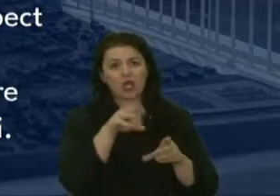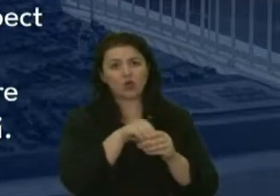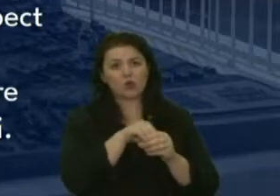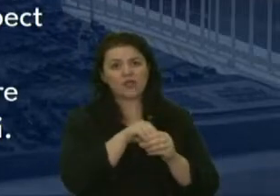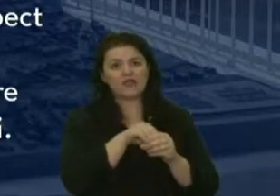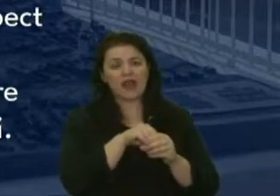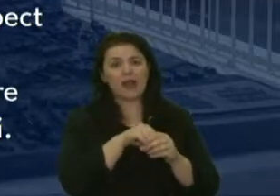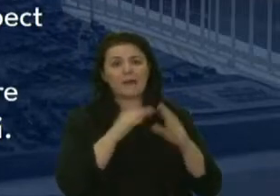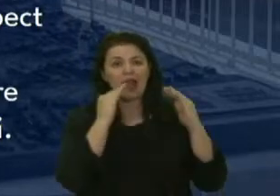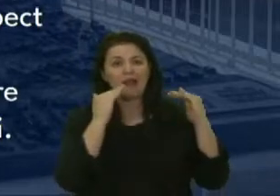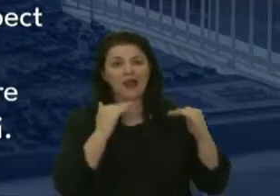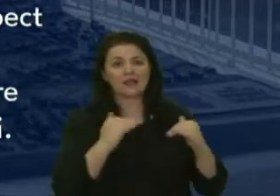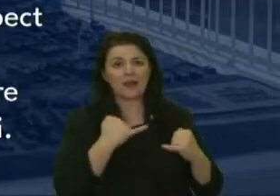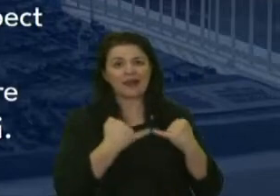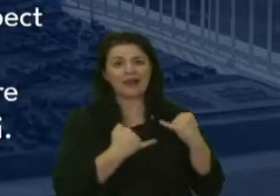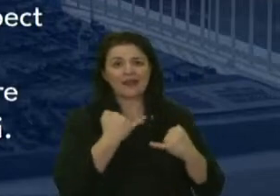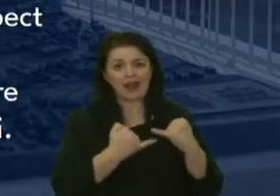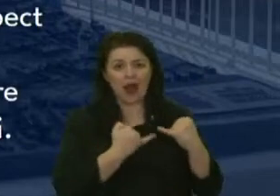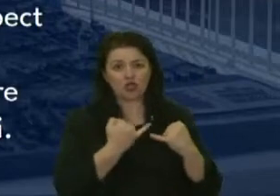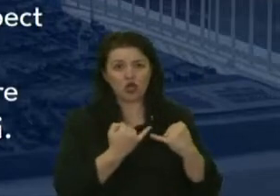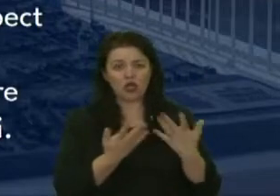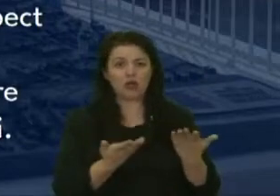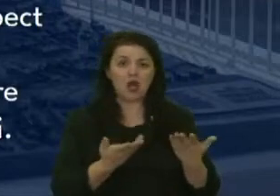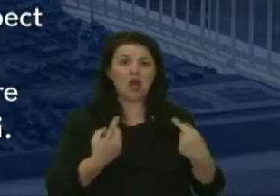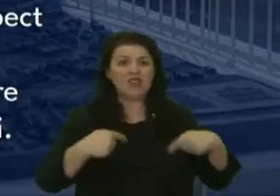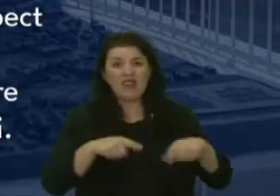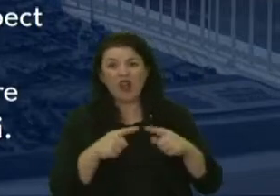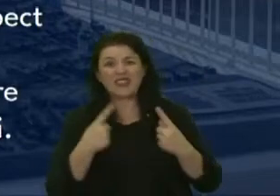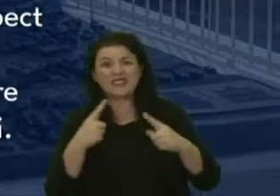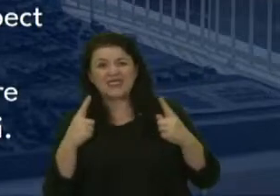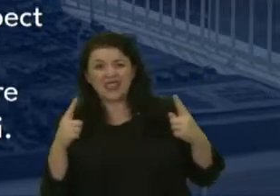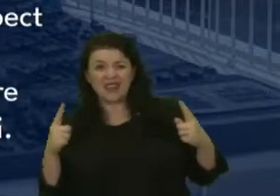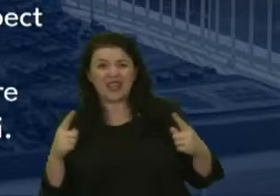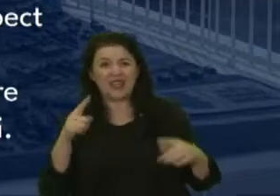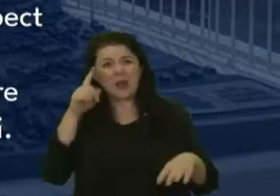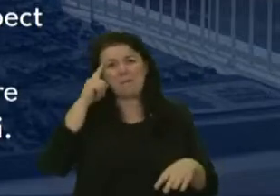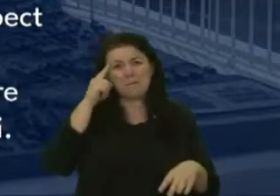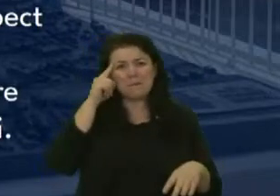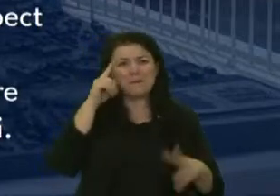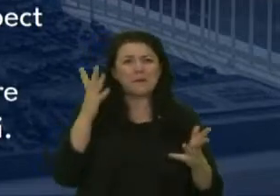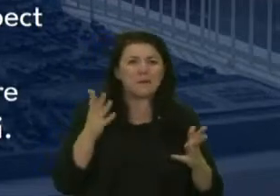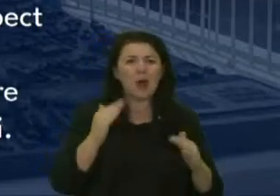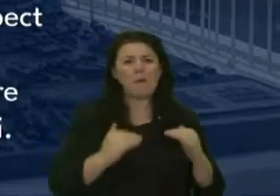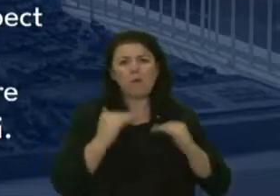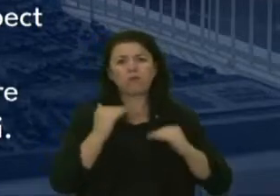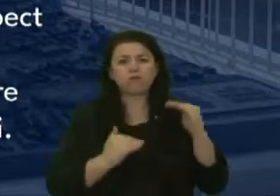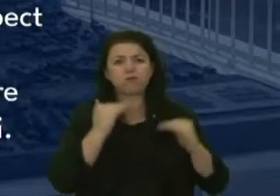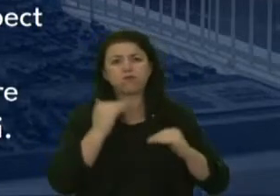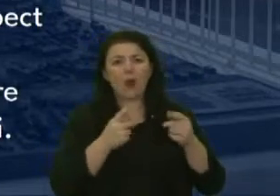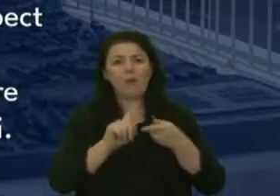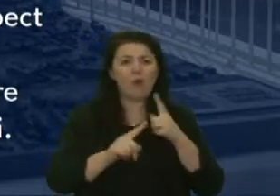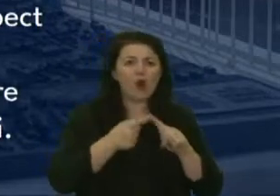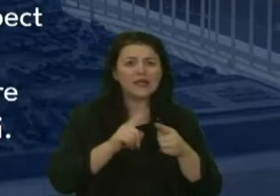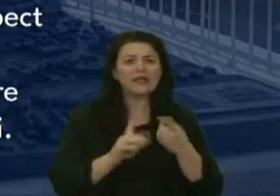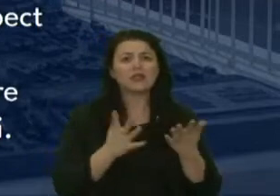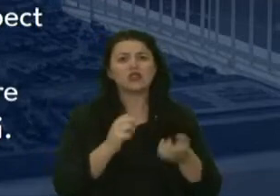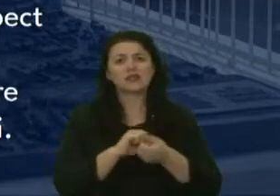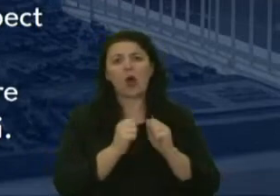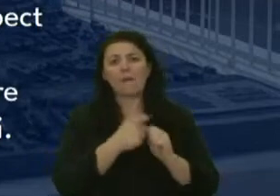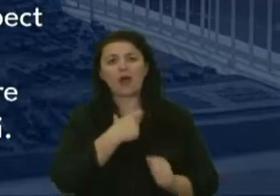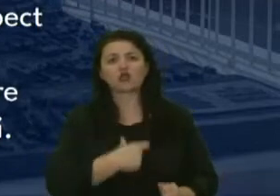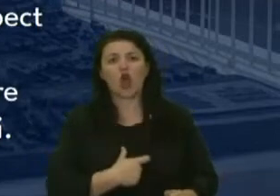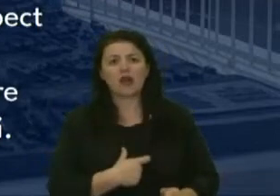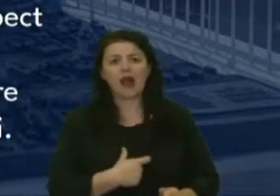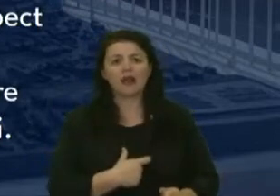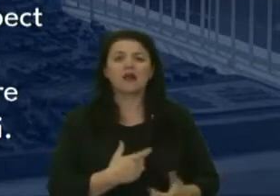clasamentele internaționale în felul următor noi putem să avem păreri diferite despre Cluj din poziții politice din situații personale